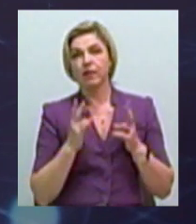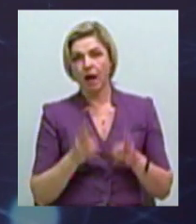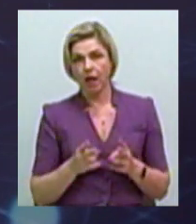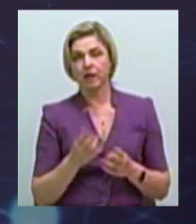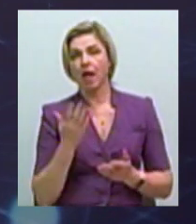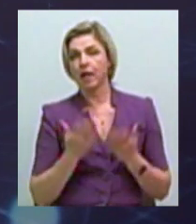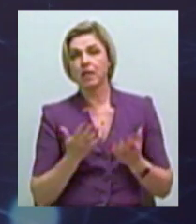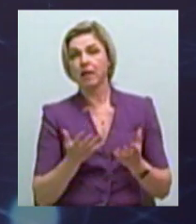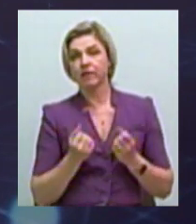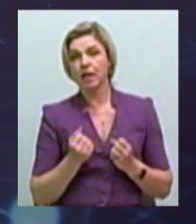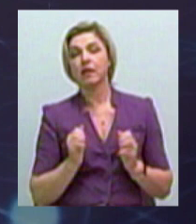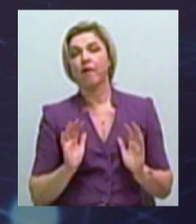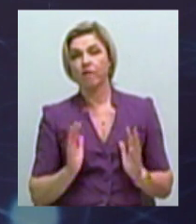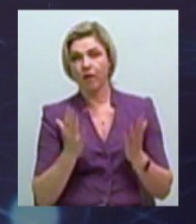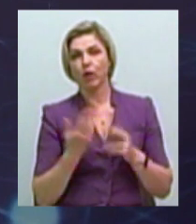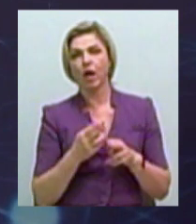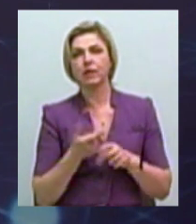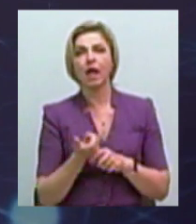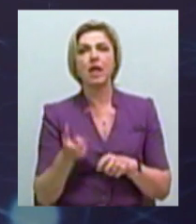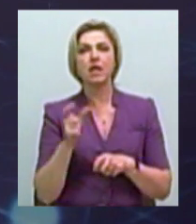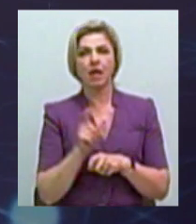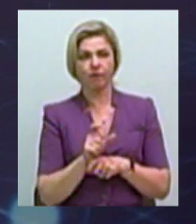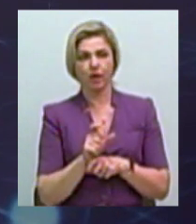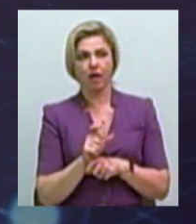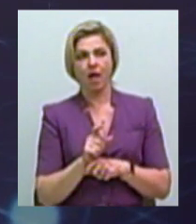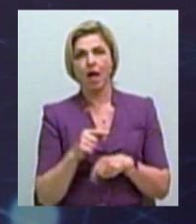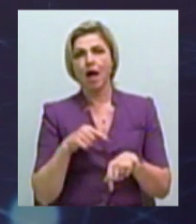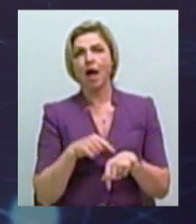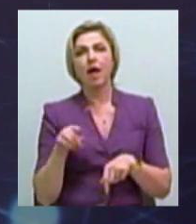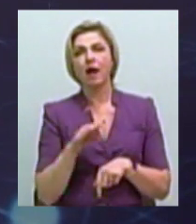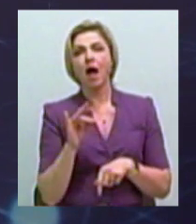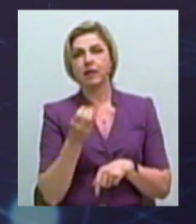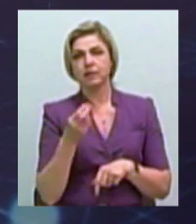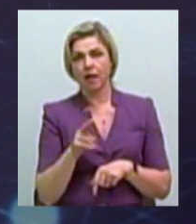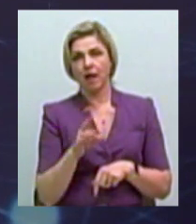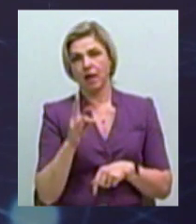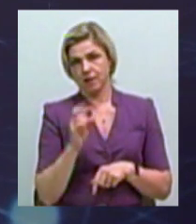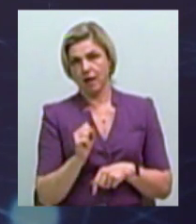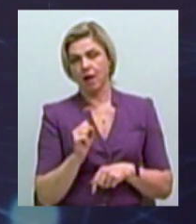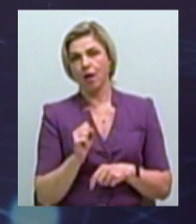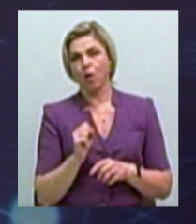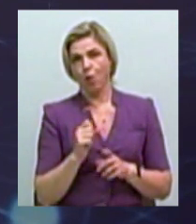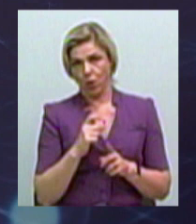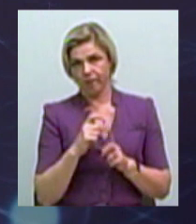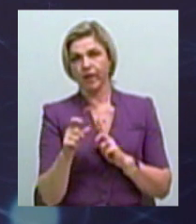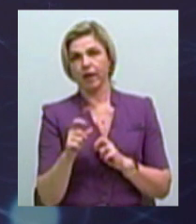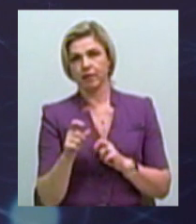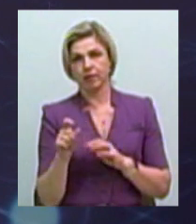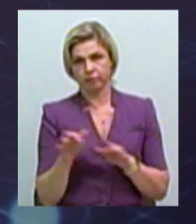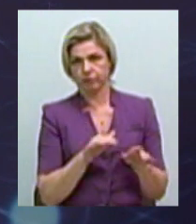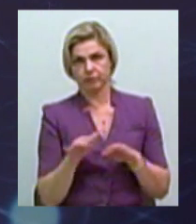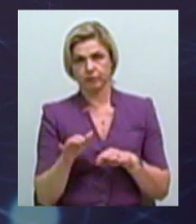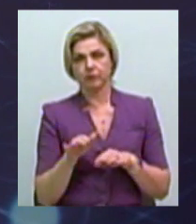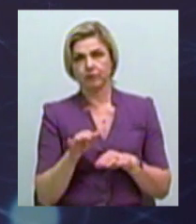справу із гіперболізованою, гіпертрофованою реакцією підлітка на відповідні